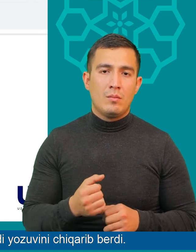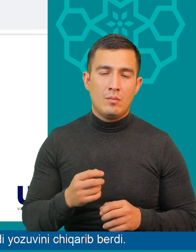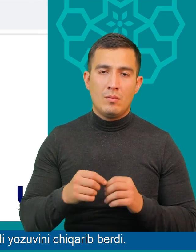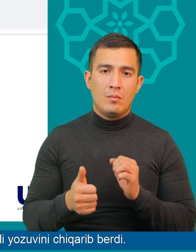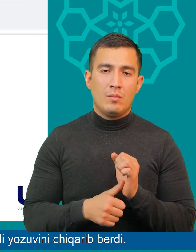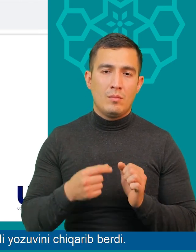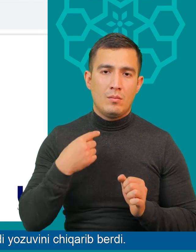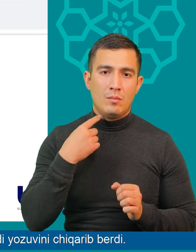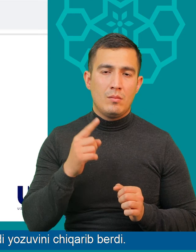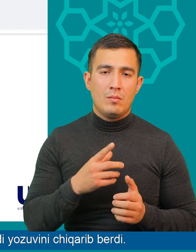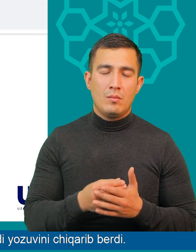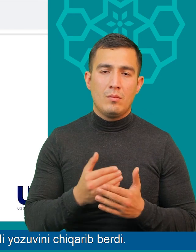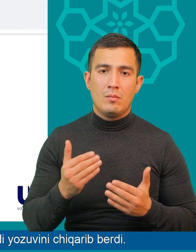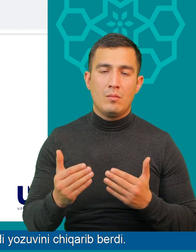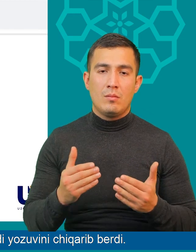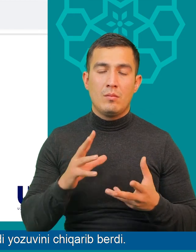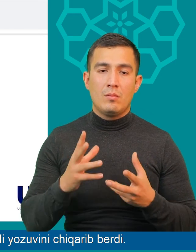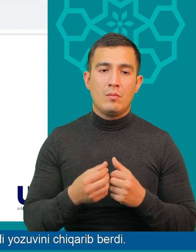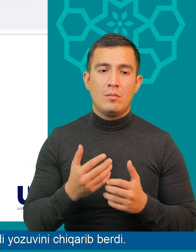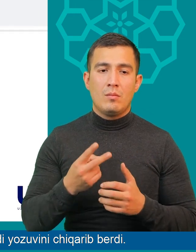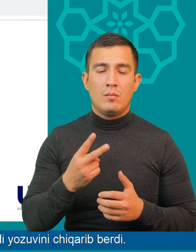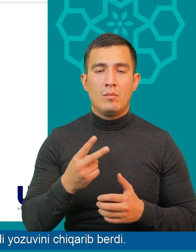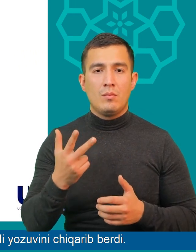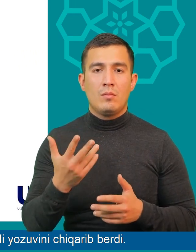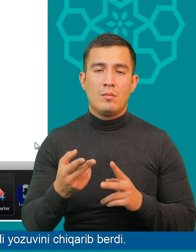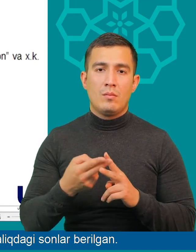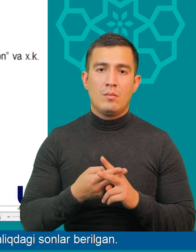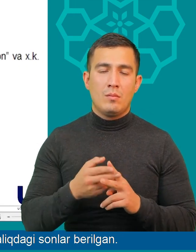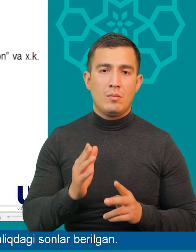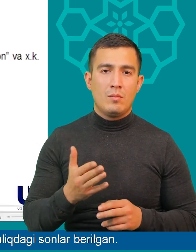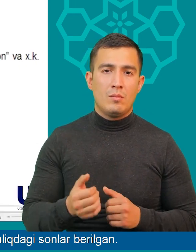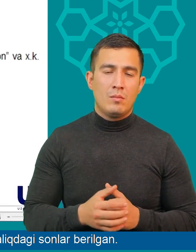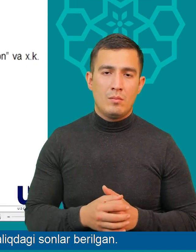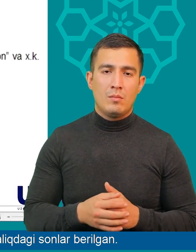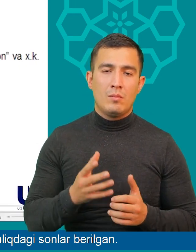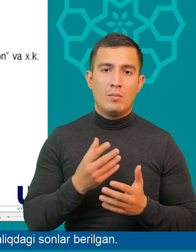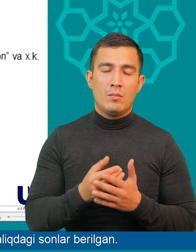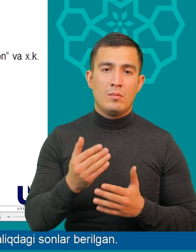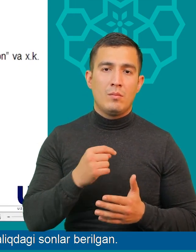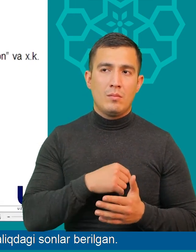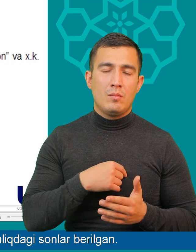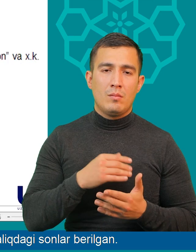16 soni 2 ga bo'lingani uchun mana 2 yoki 3 ga bo'linadi yozuvini chiqarib berdi. Endi quyidagicha dastur